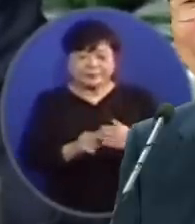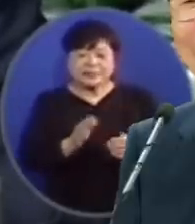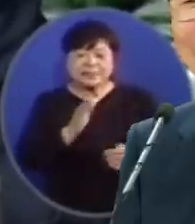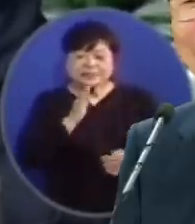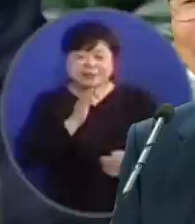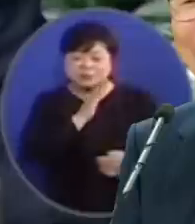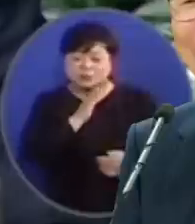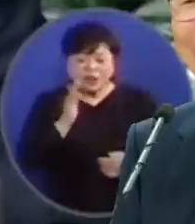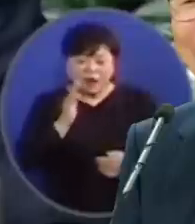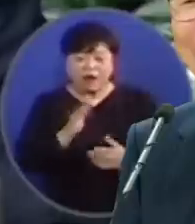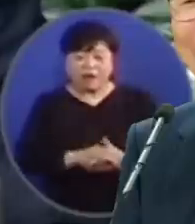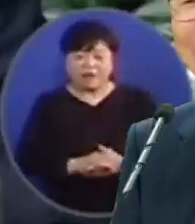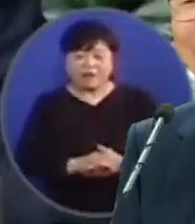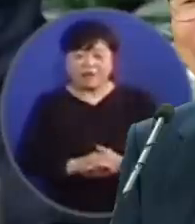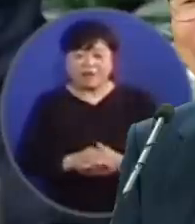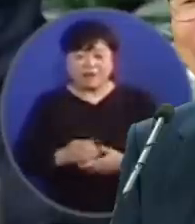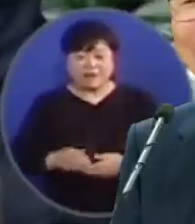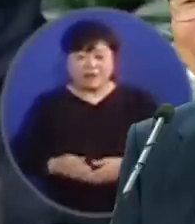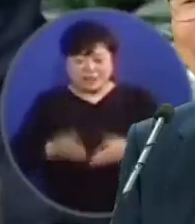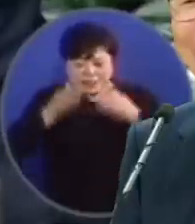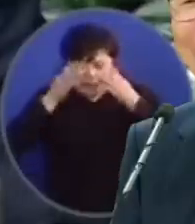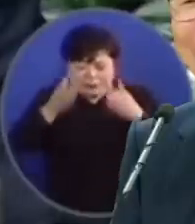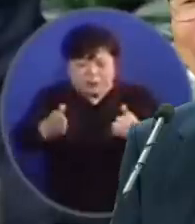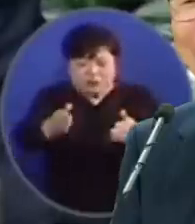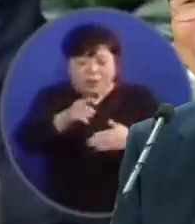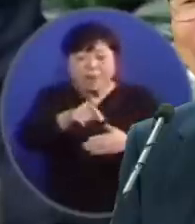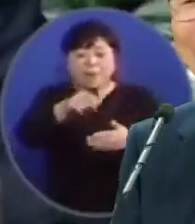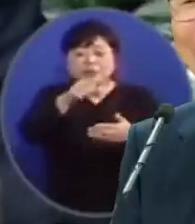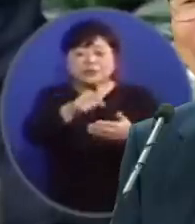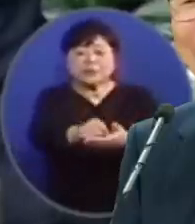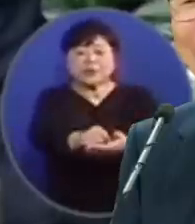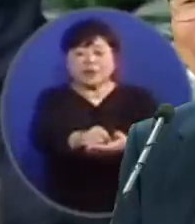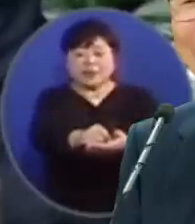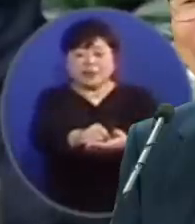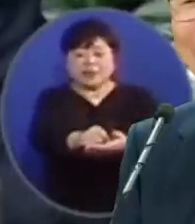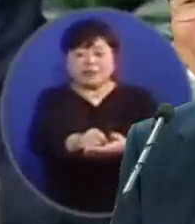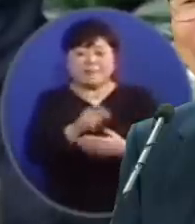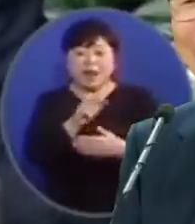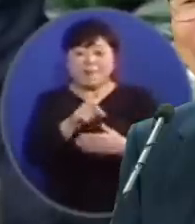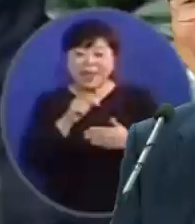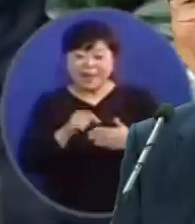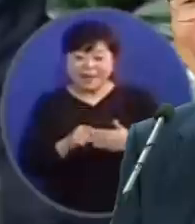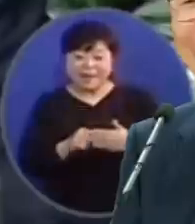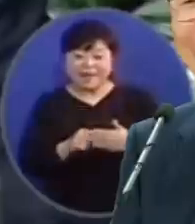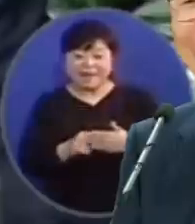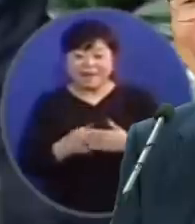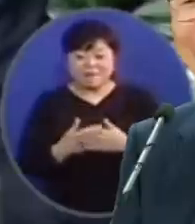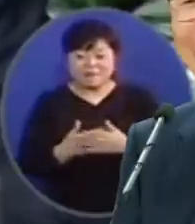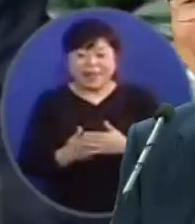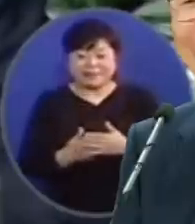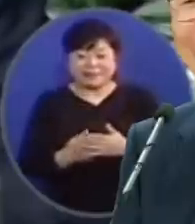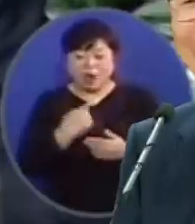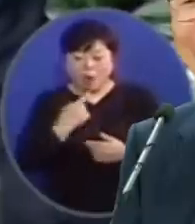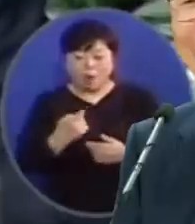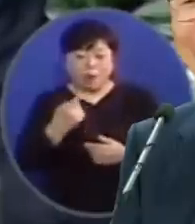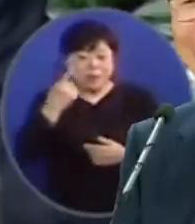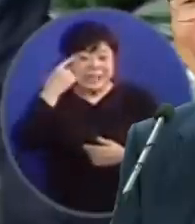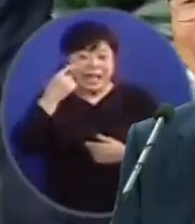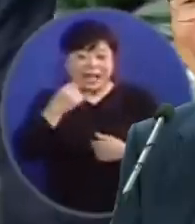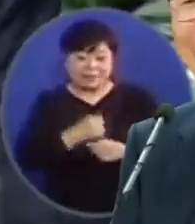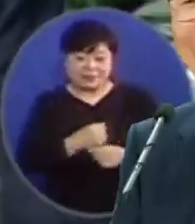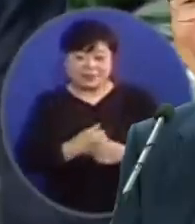긍정적이거나 부정적이거나 집중하면 마음을 점령하는 것입니다. 늘 마음속에 불안과 공포를